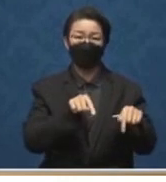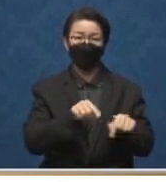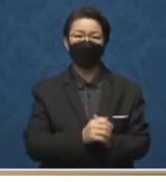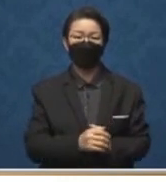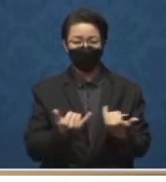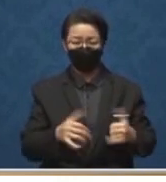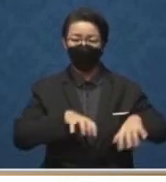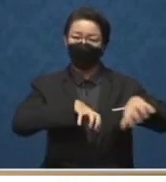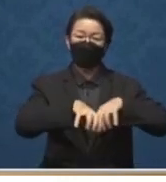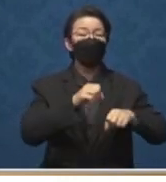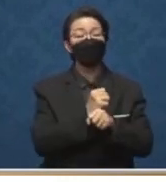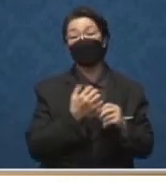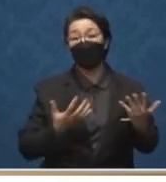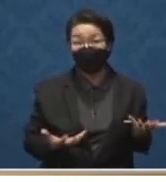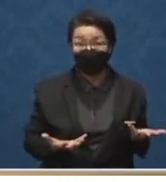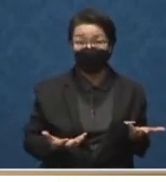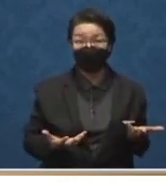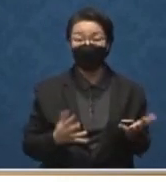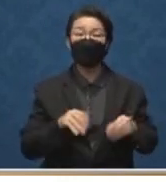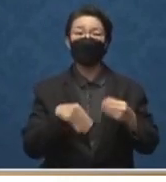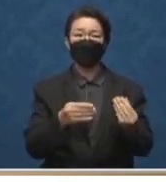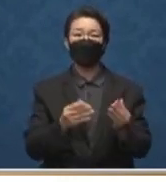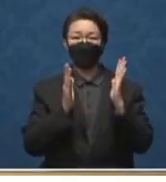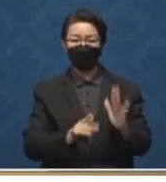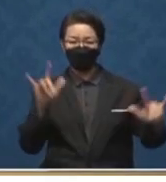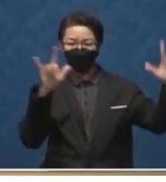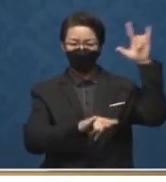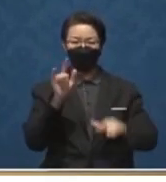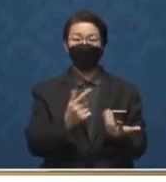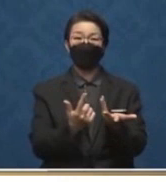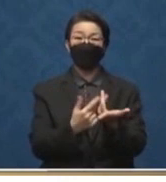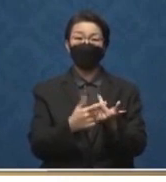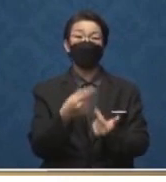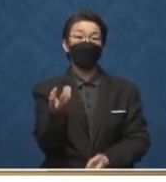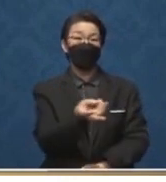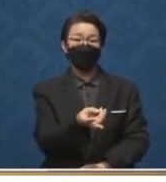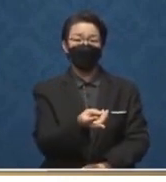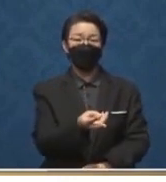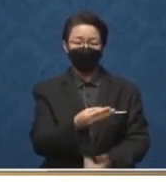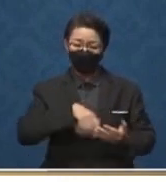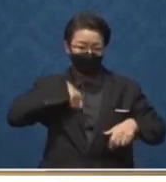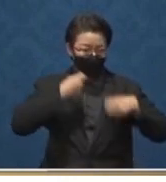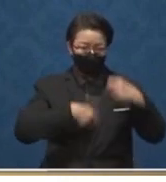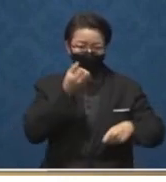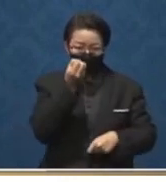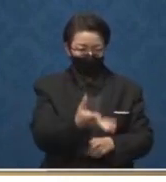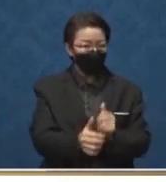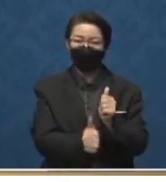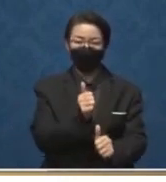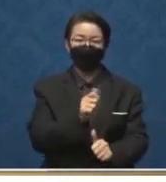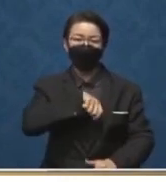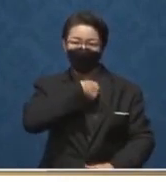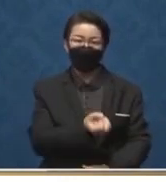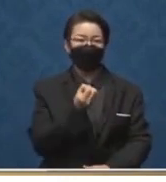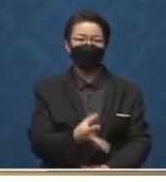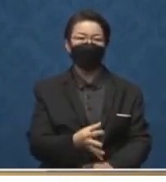เราจะบร minus จัการอย่ไรให้คนที่เข้ามาจรวนน้อยใช้เงินมากที่สุดจ่ายมากที่